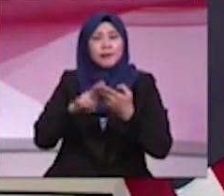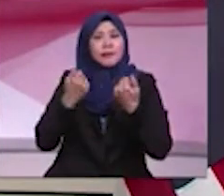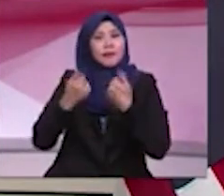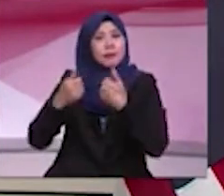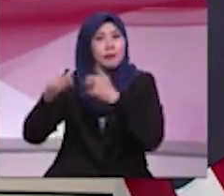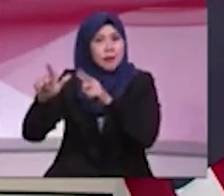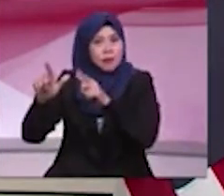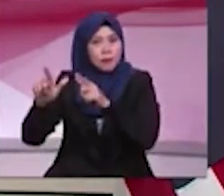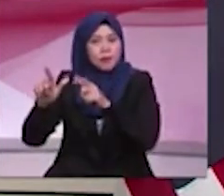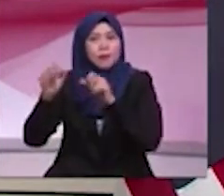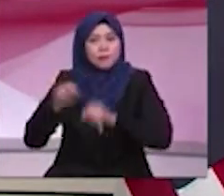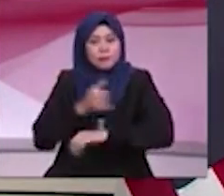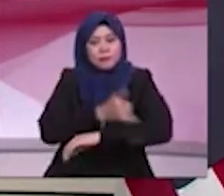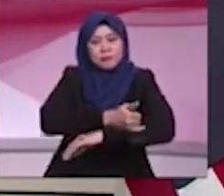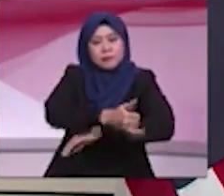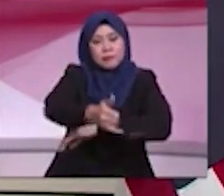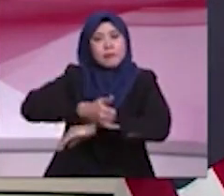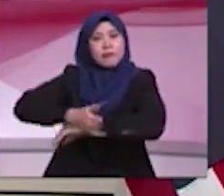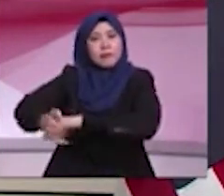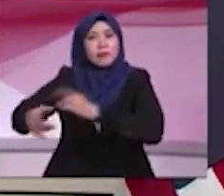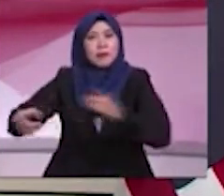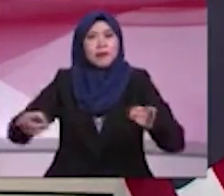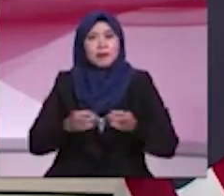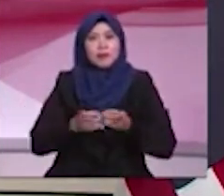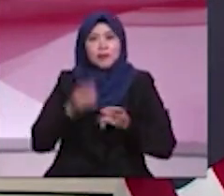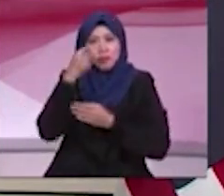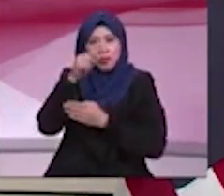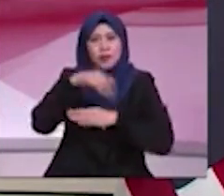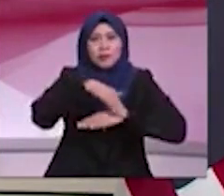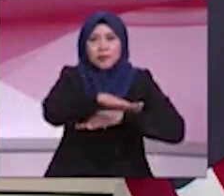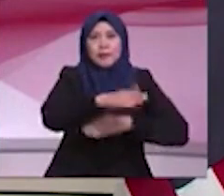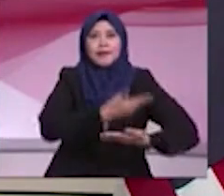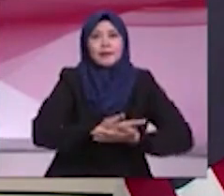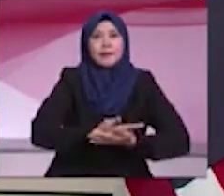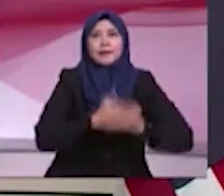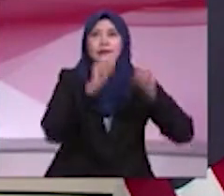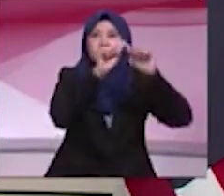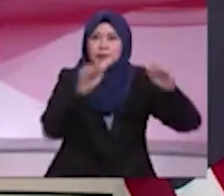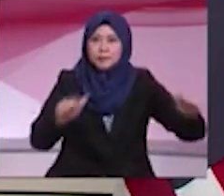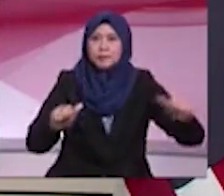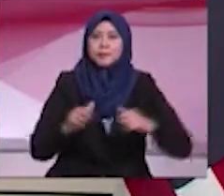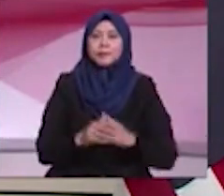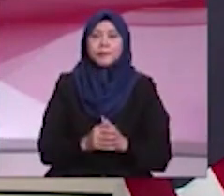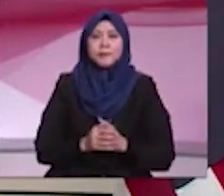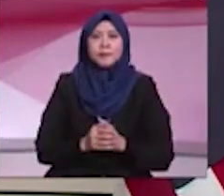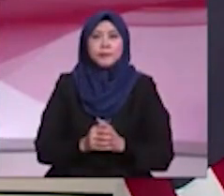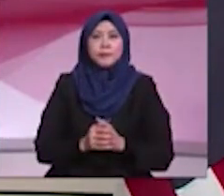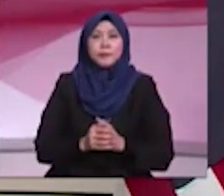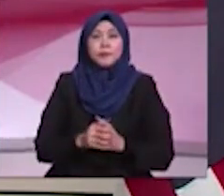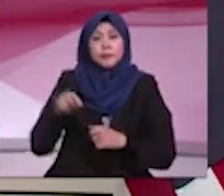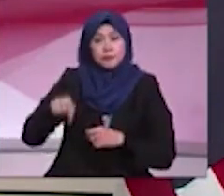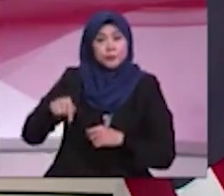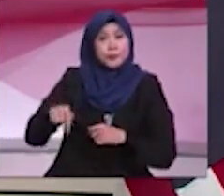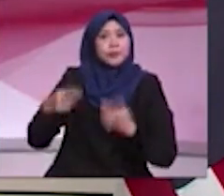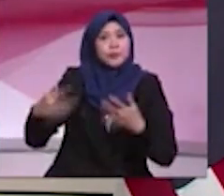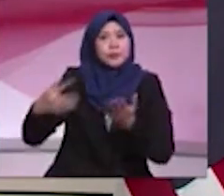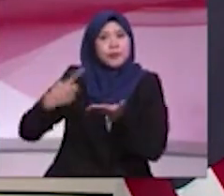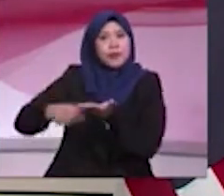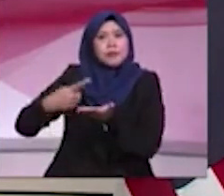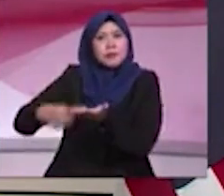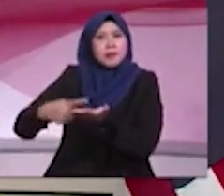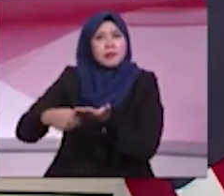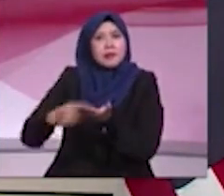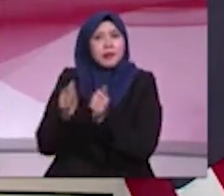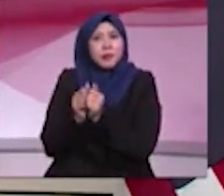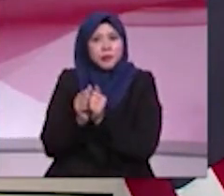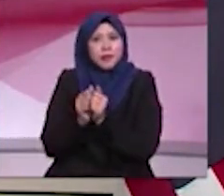kebenaran untuk merentas daerah kerana nak masuk asrama tersebut. Perkara ini telah pun dibincangkan oleh pihak, telah